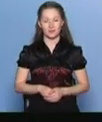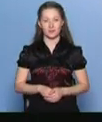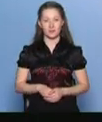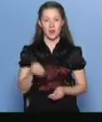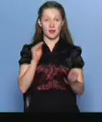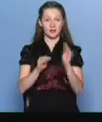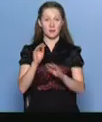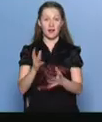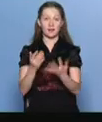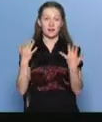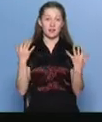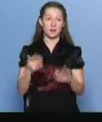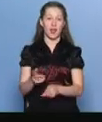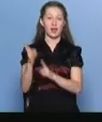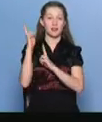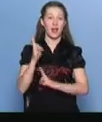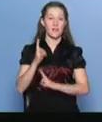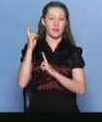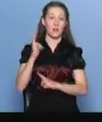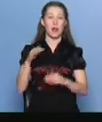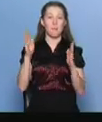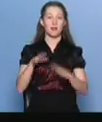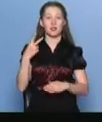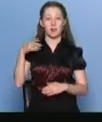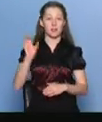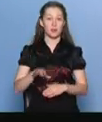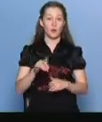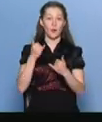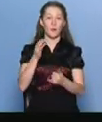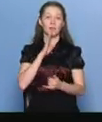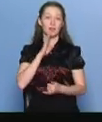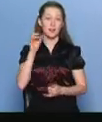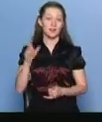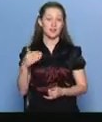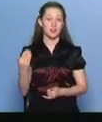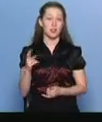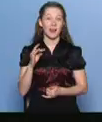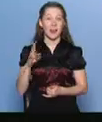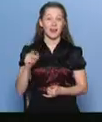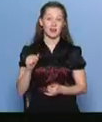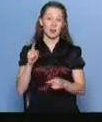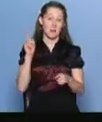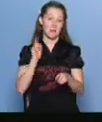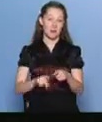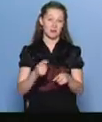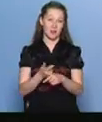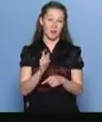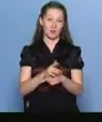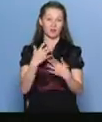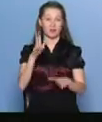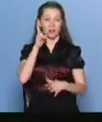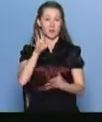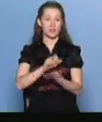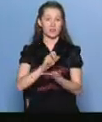Собрать и разобрать автомат Калашникова менее чем за 20 секунд. Для ижевской школьницы Карины Крещеновой «Семечки» уже 3 года девушка